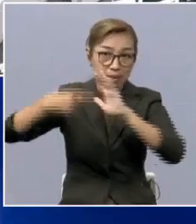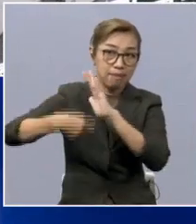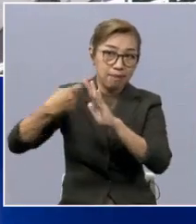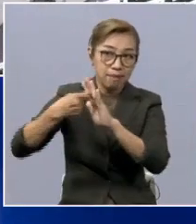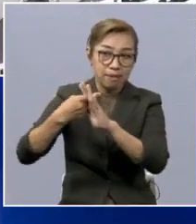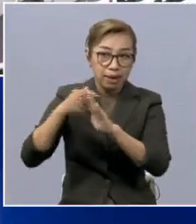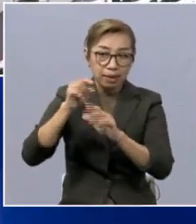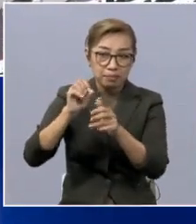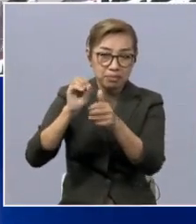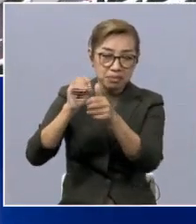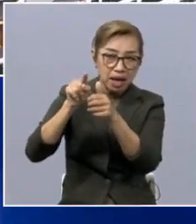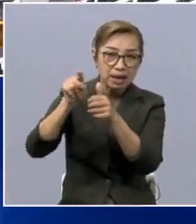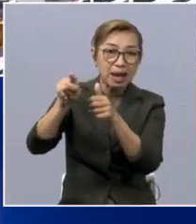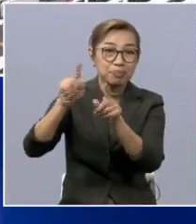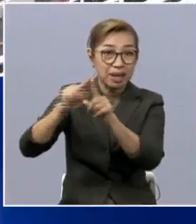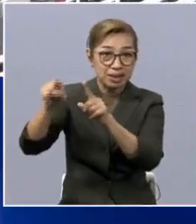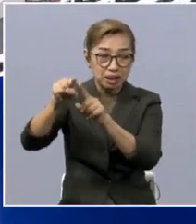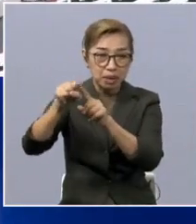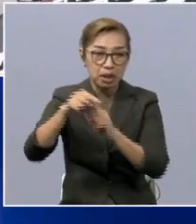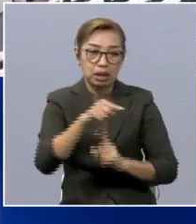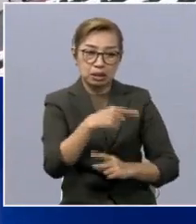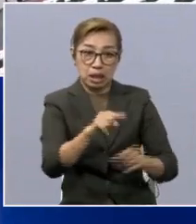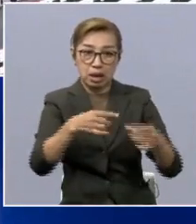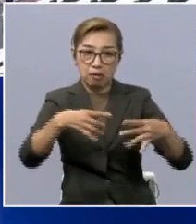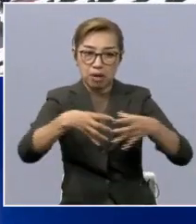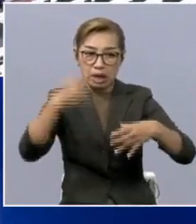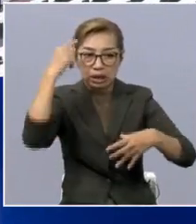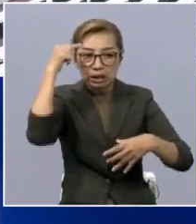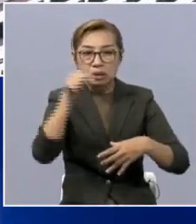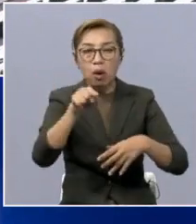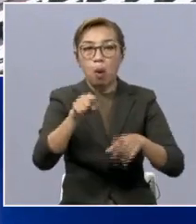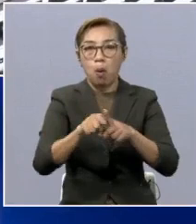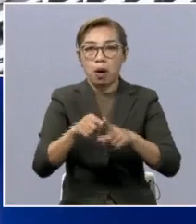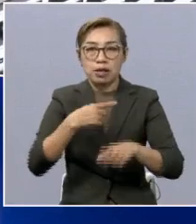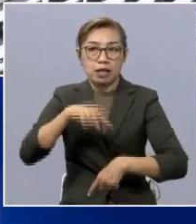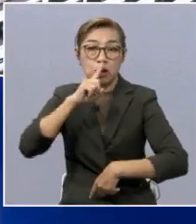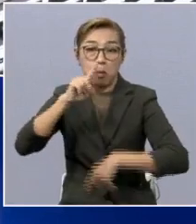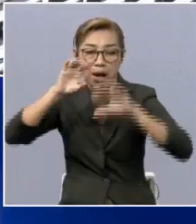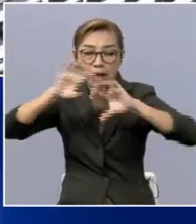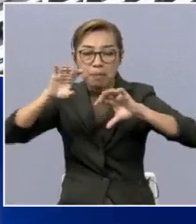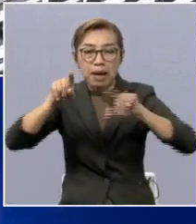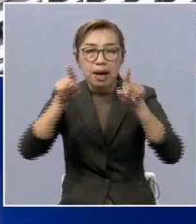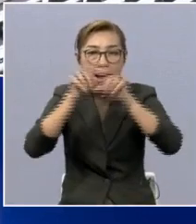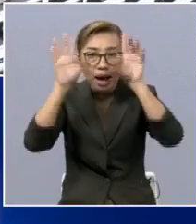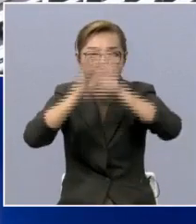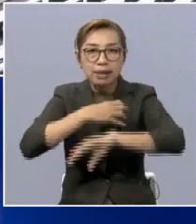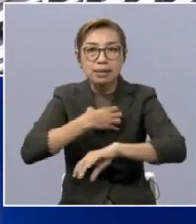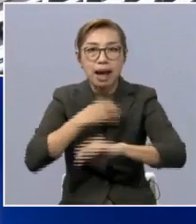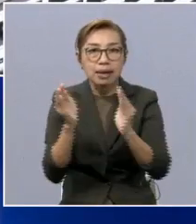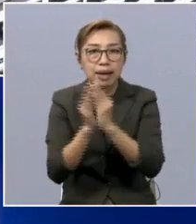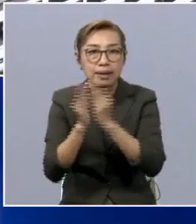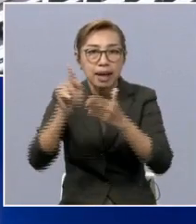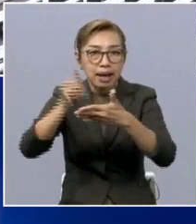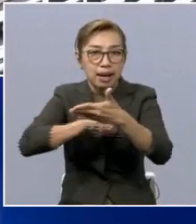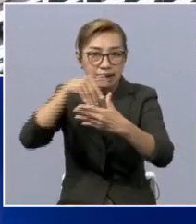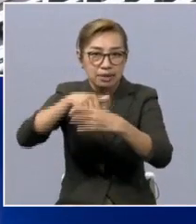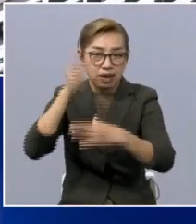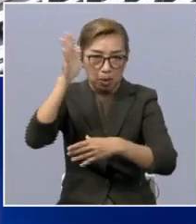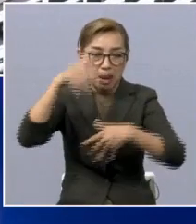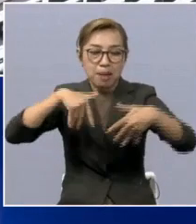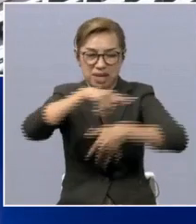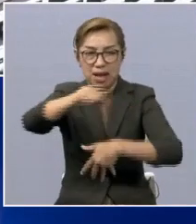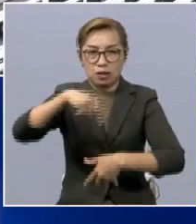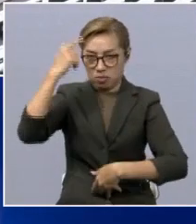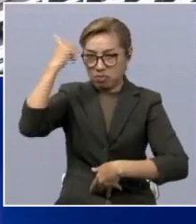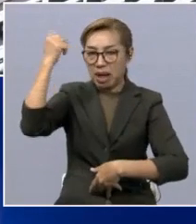ะการเลือกตั้งที่จะมาถึงก็อาจจะเกิดผลลบประชาชนเนี่ยก็อาจจะมองออกว่าไม่จริงใจแล้วเป็นโอกาสสุดท้ายด้วยเหมือนกันสำหรับรัฐบ